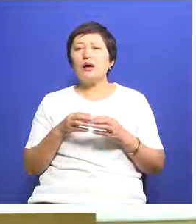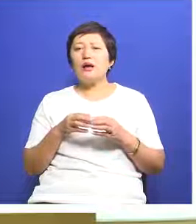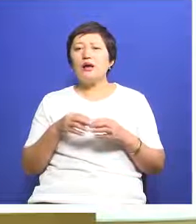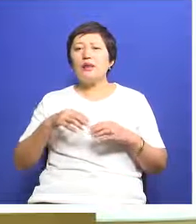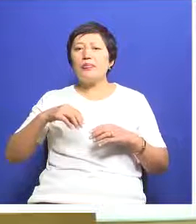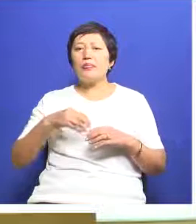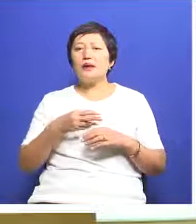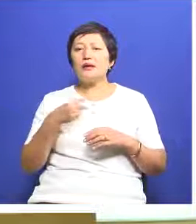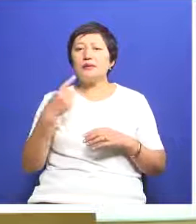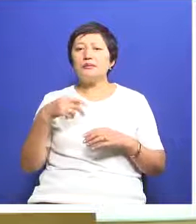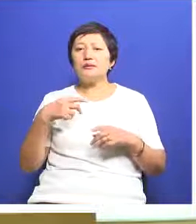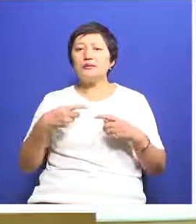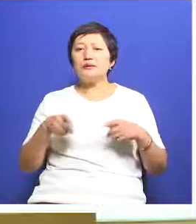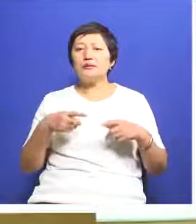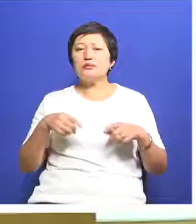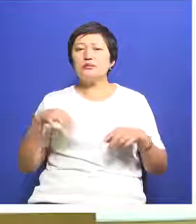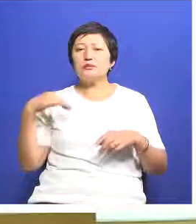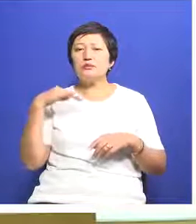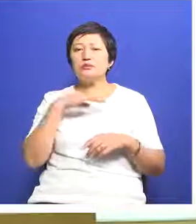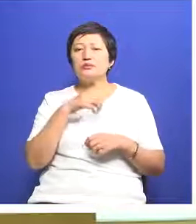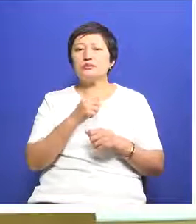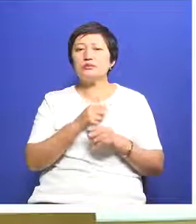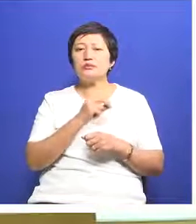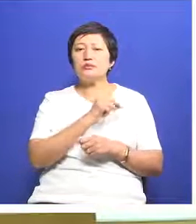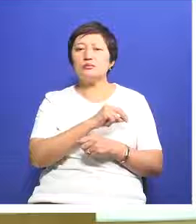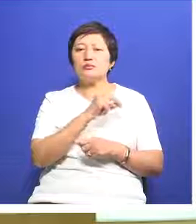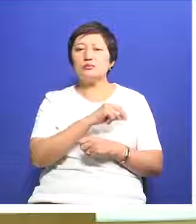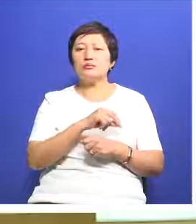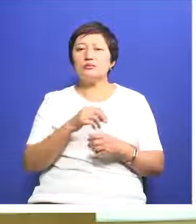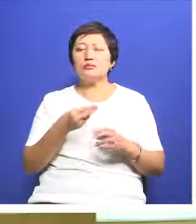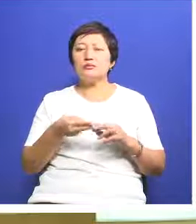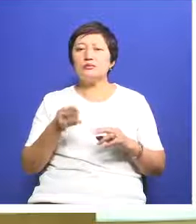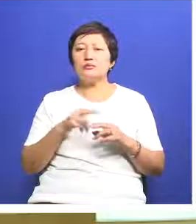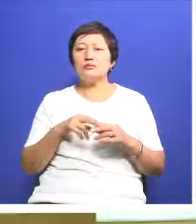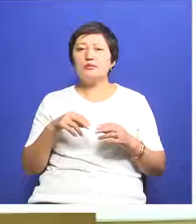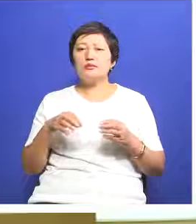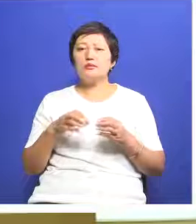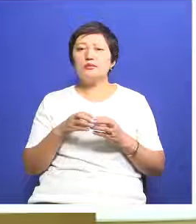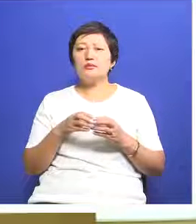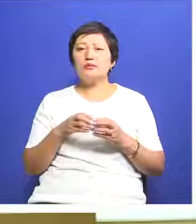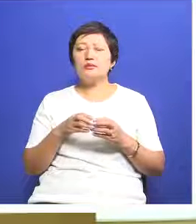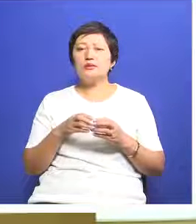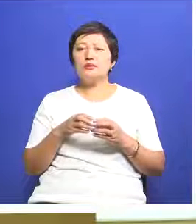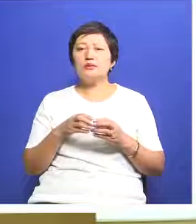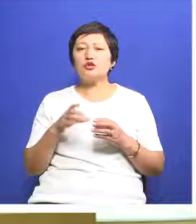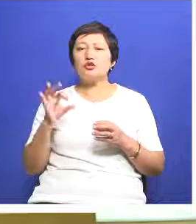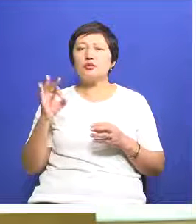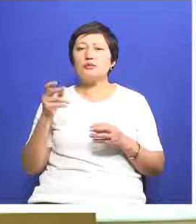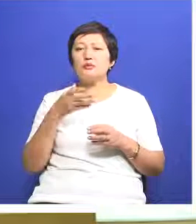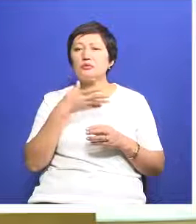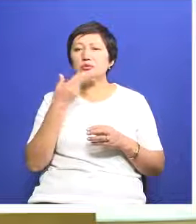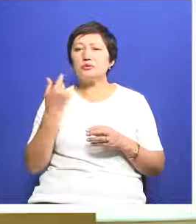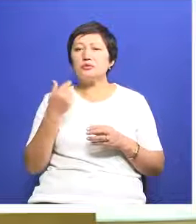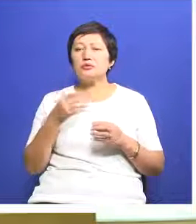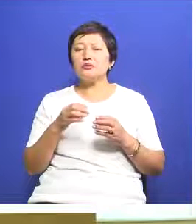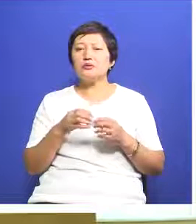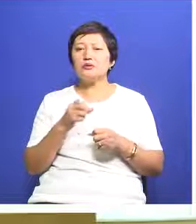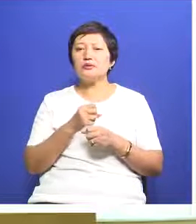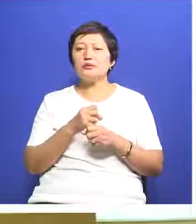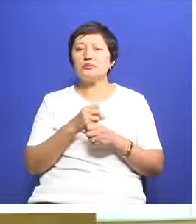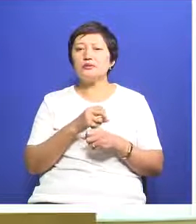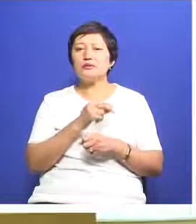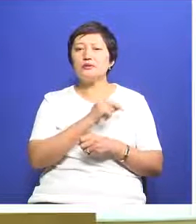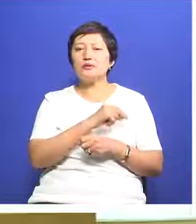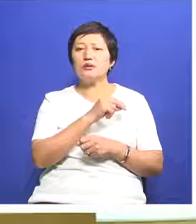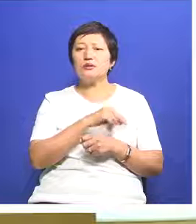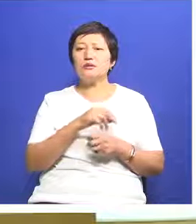Тағы да басқа енді көптеген жұмыстар бар ғой. Мен енді менің сұрауым бітеді деген деп тоқтап қалған ештеңем жоқ. Шамамыздың